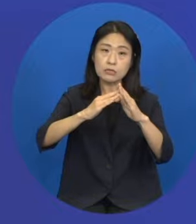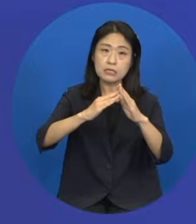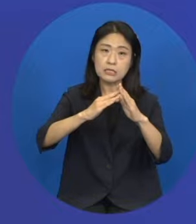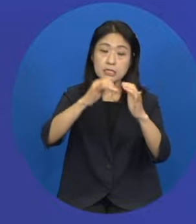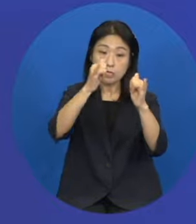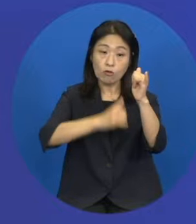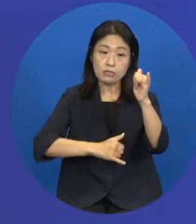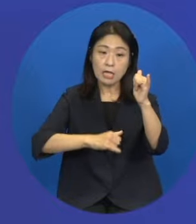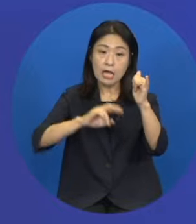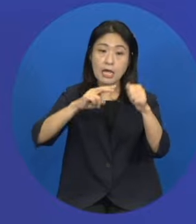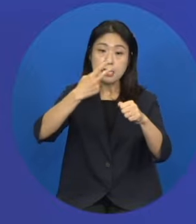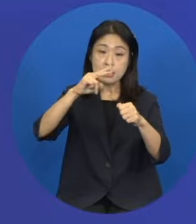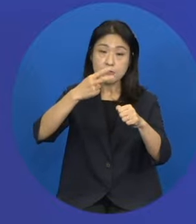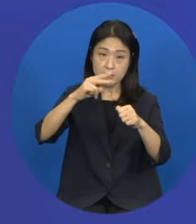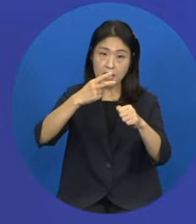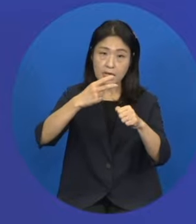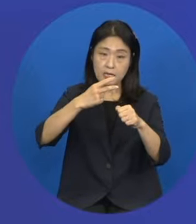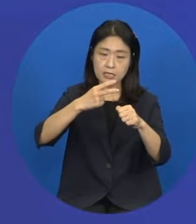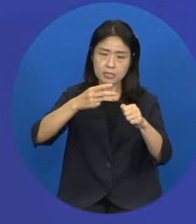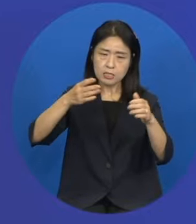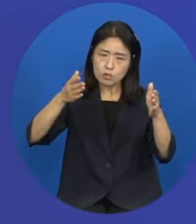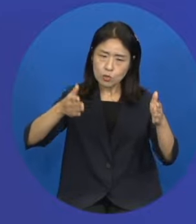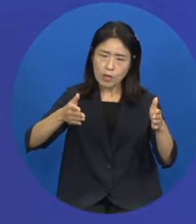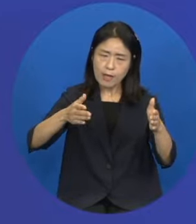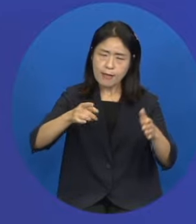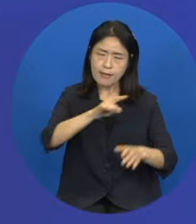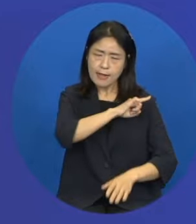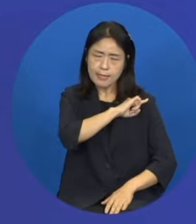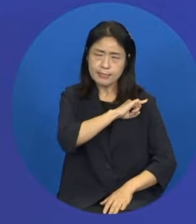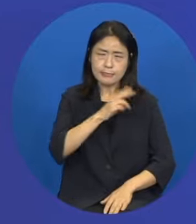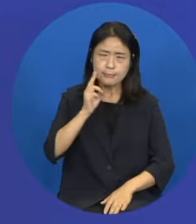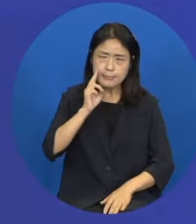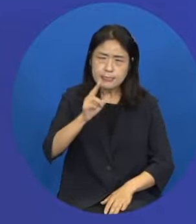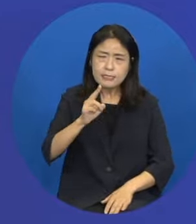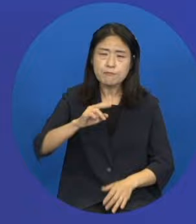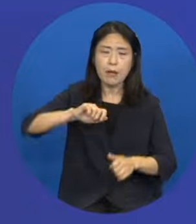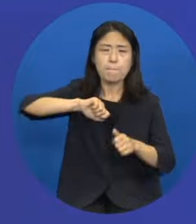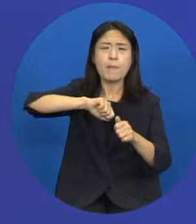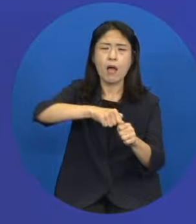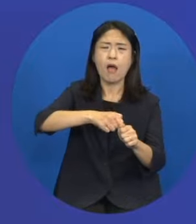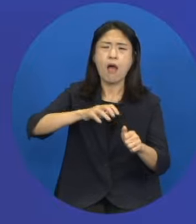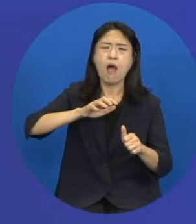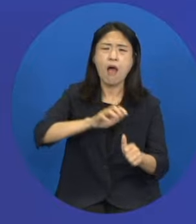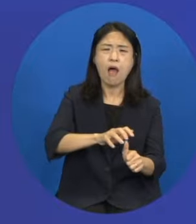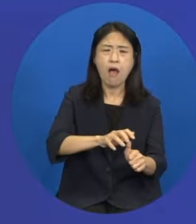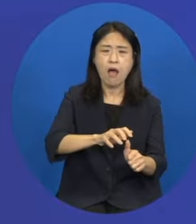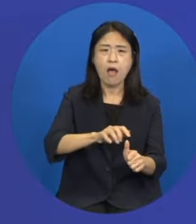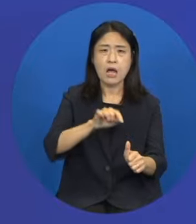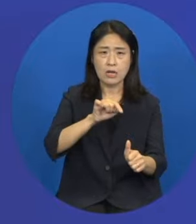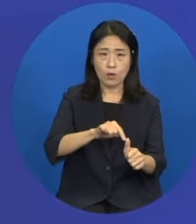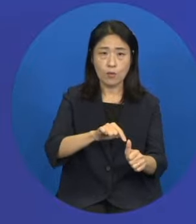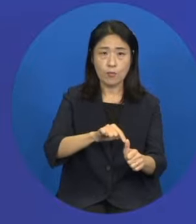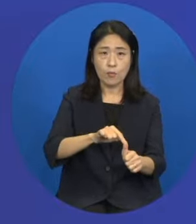심각한 박해의 직면에 있다는 겁니다. 왜냐하면 지난 8월 초 인도에서 가장 엄격한